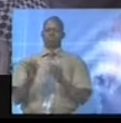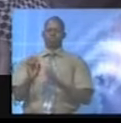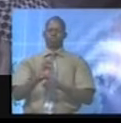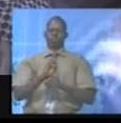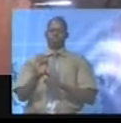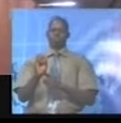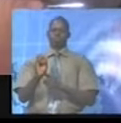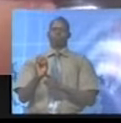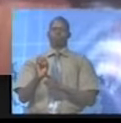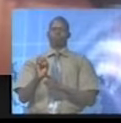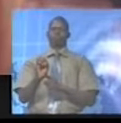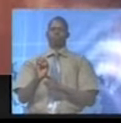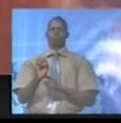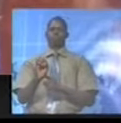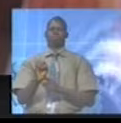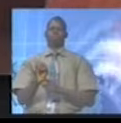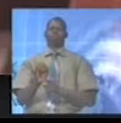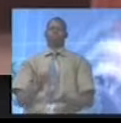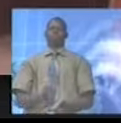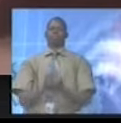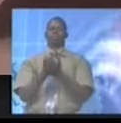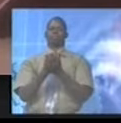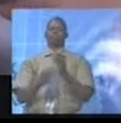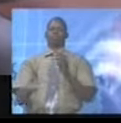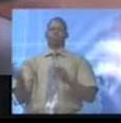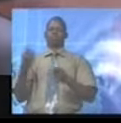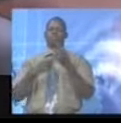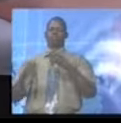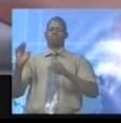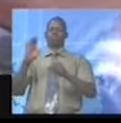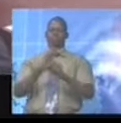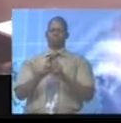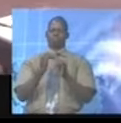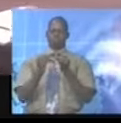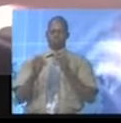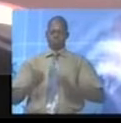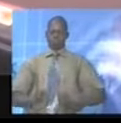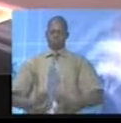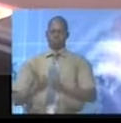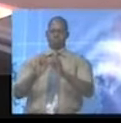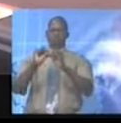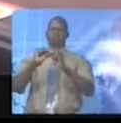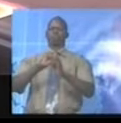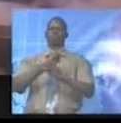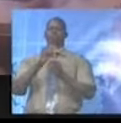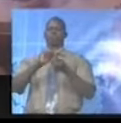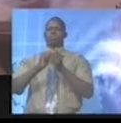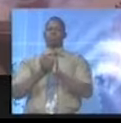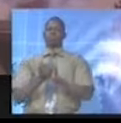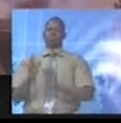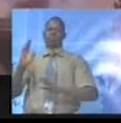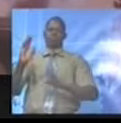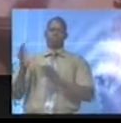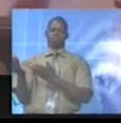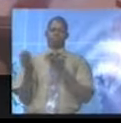d'exportation FLEX. Une aide supplémentaire qui vise à atténuer les efforts négatifs de l'instabilité des recettes